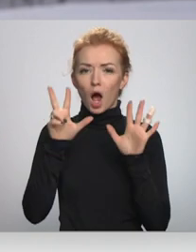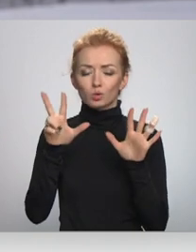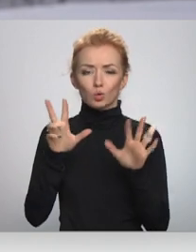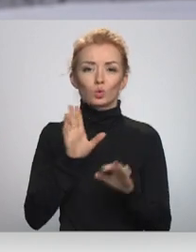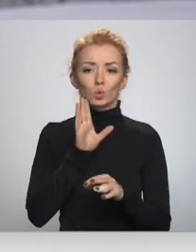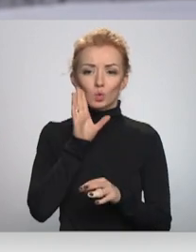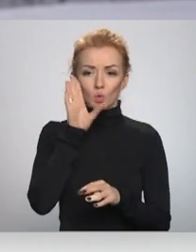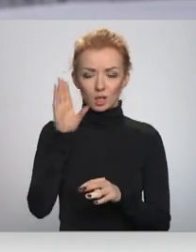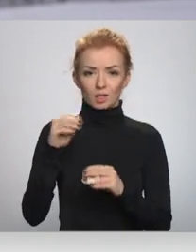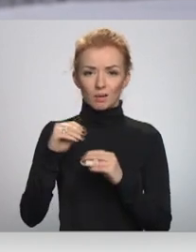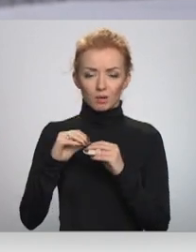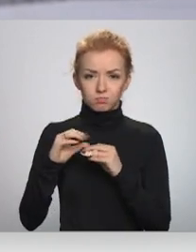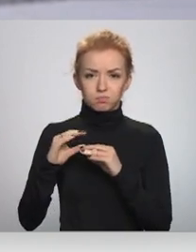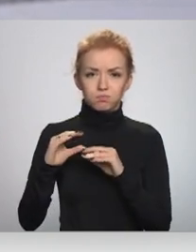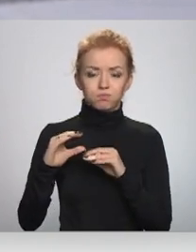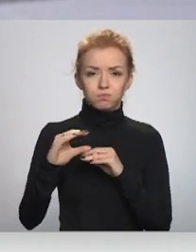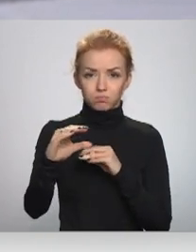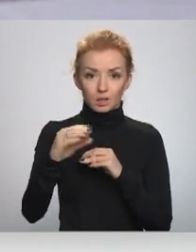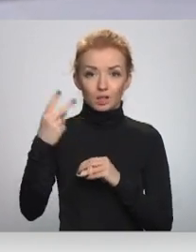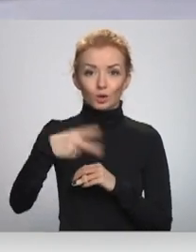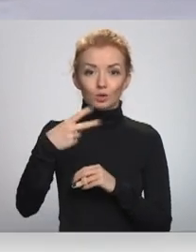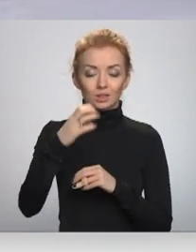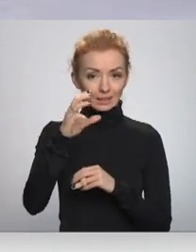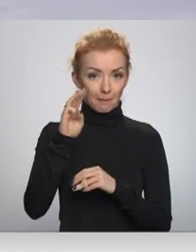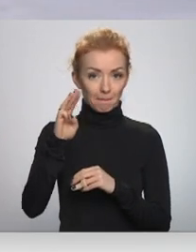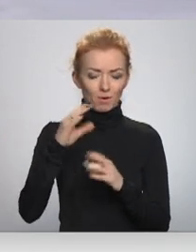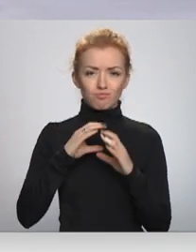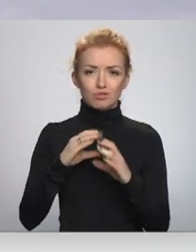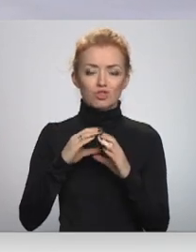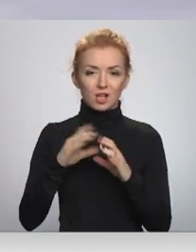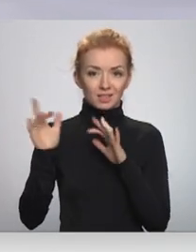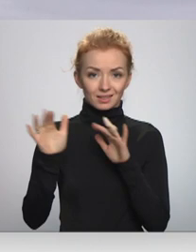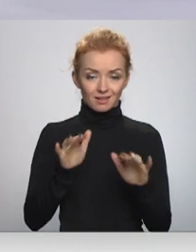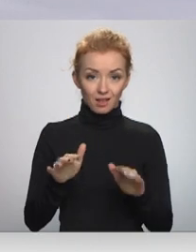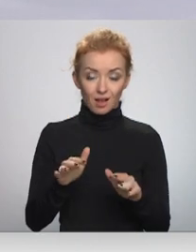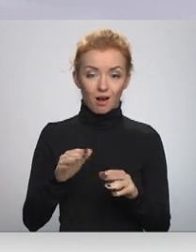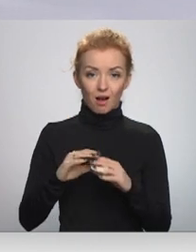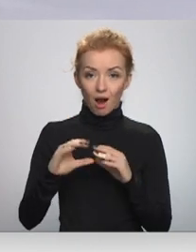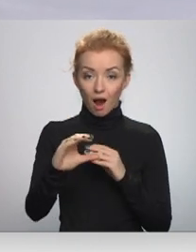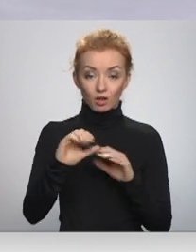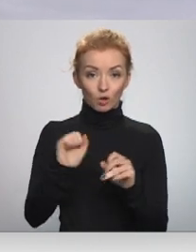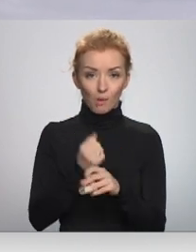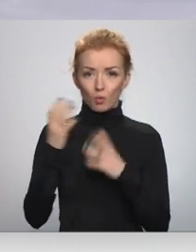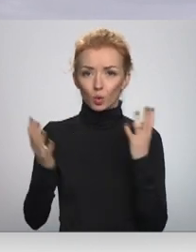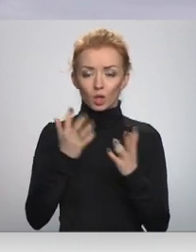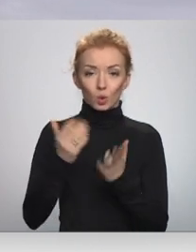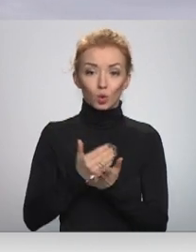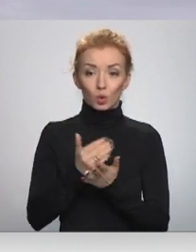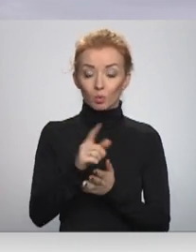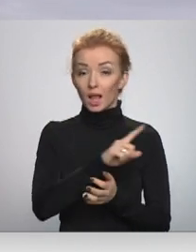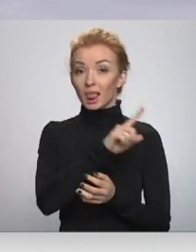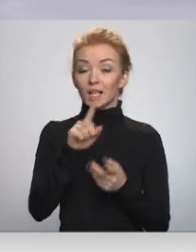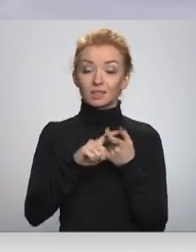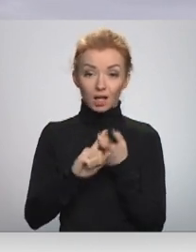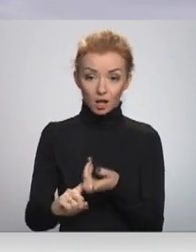rīta zemi klāja vairāk nekā 20 cm bieza sniega kārta. Taču putenis turpinājās, līdz ar